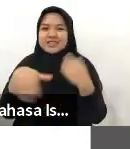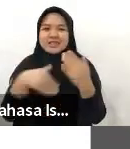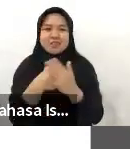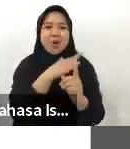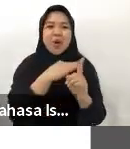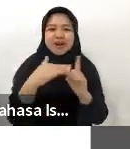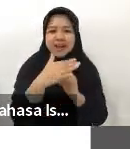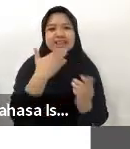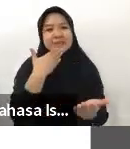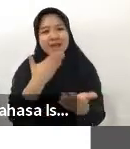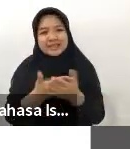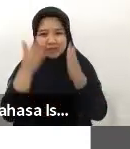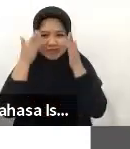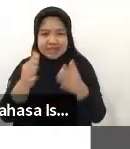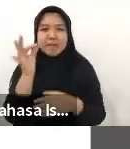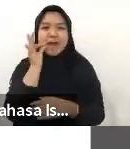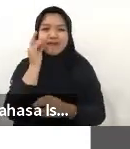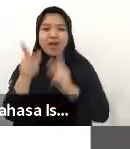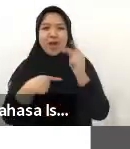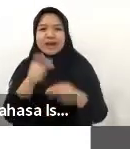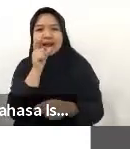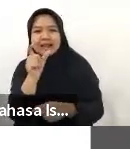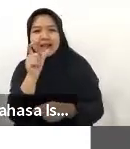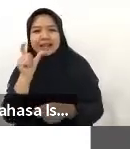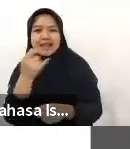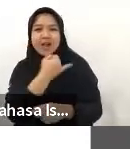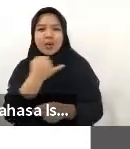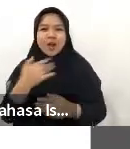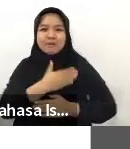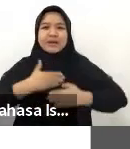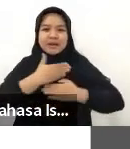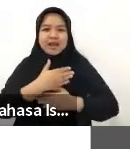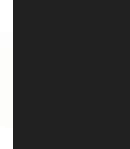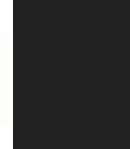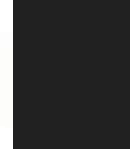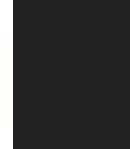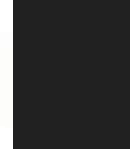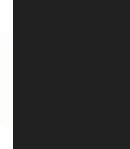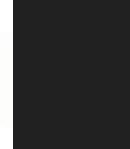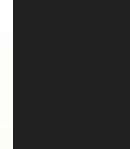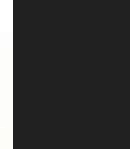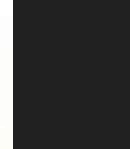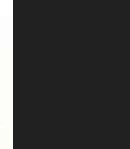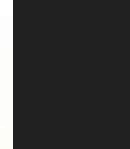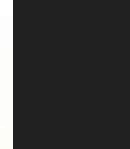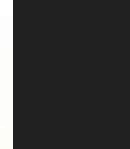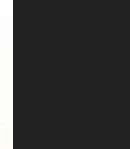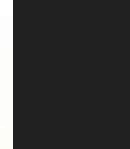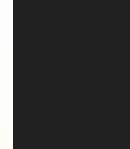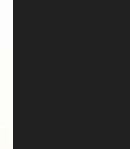atas perhatiannya. Mohon maaf apabila ada ucap kata yang tidak berkenan, kami akhiri. Wassalamualaikum warahmatullahi wabarakatuh. Selamat